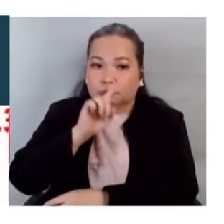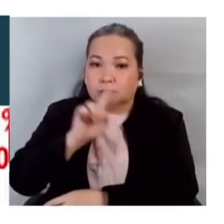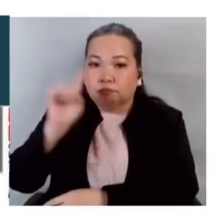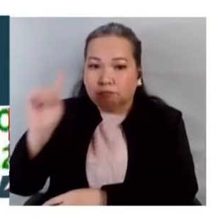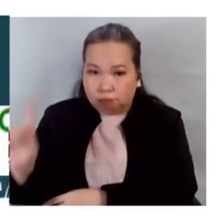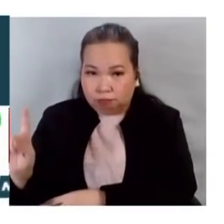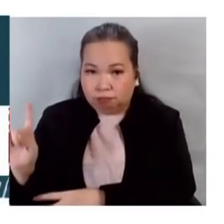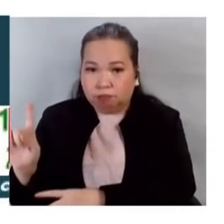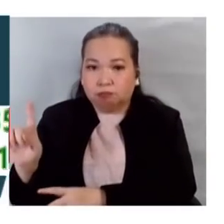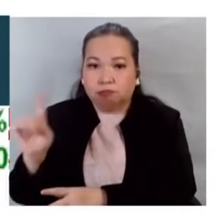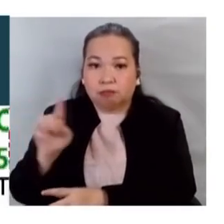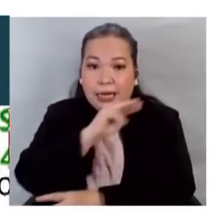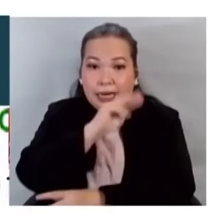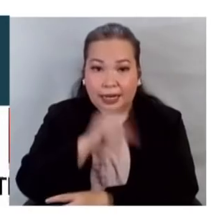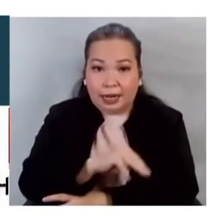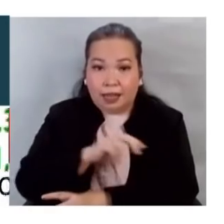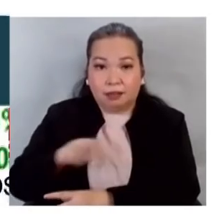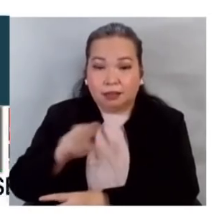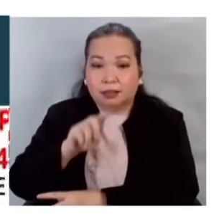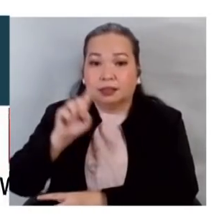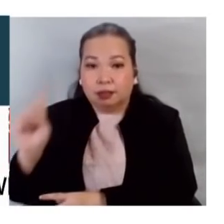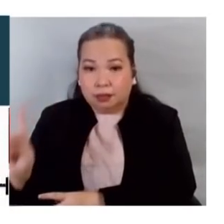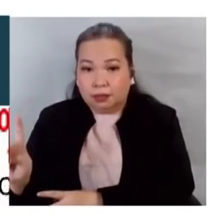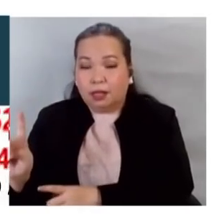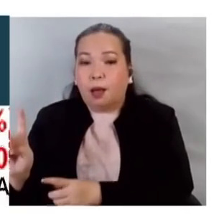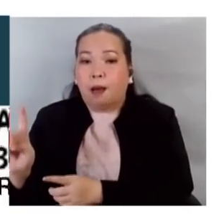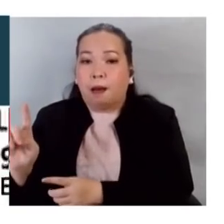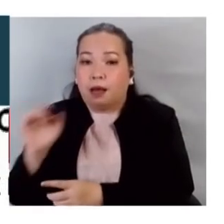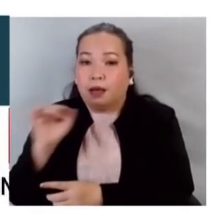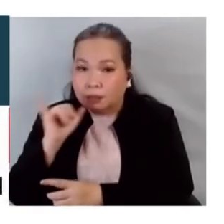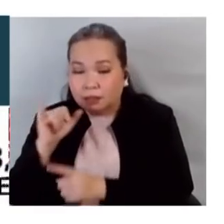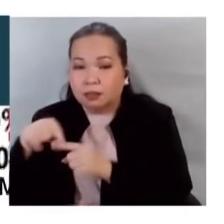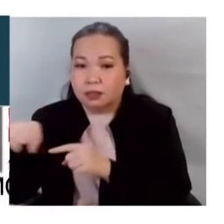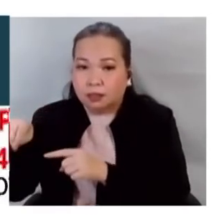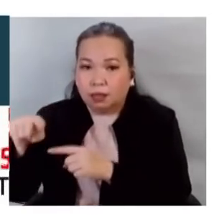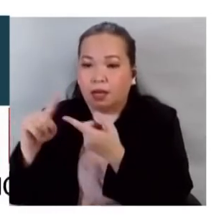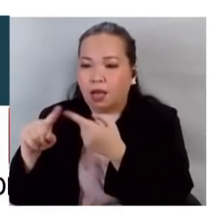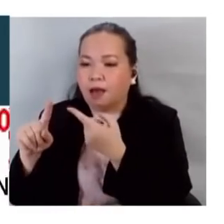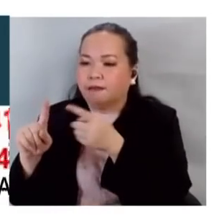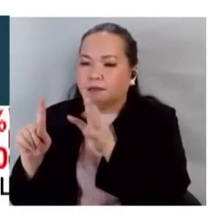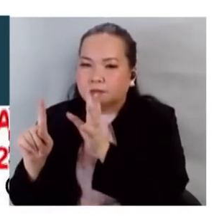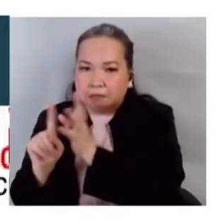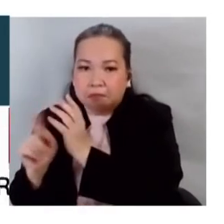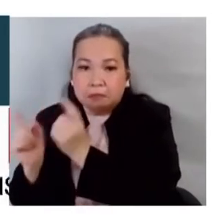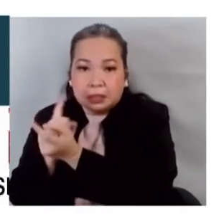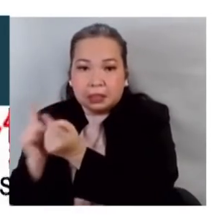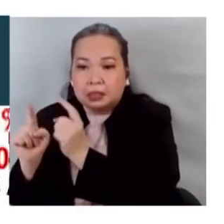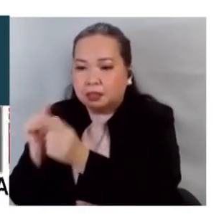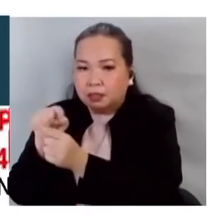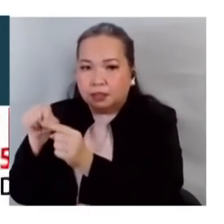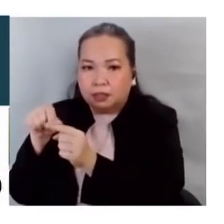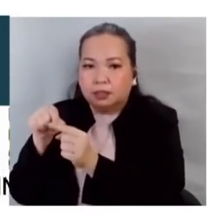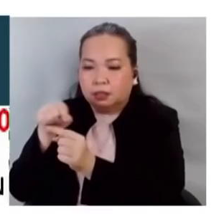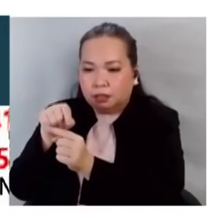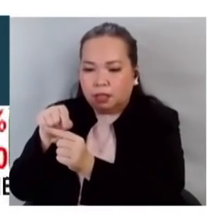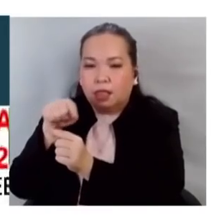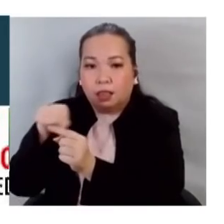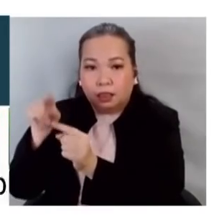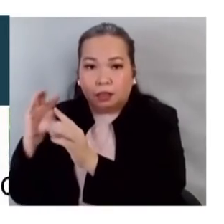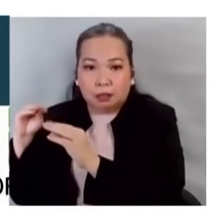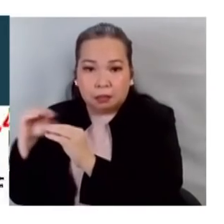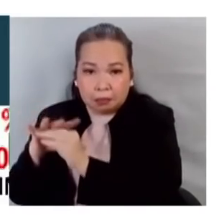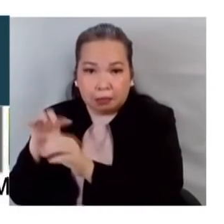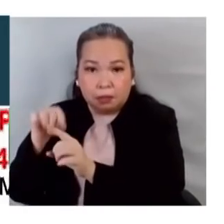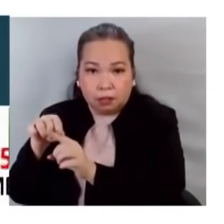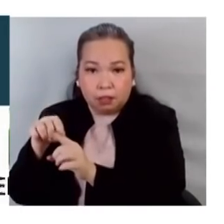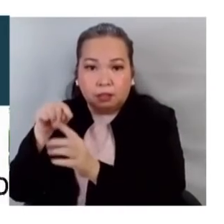Mayroon sa nga, yes, nagkaibigan sa Boracay, and yun ang nahawaan, and then yun ang atin ng